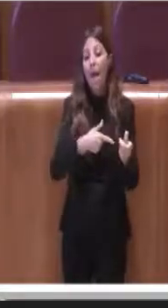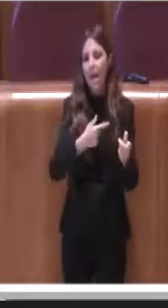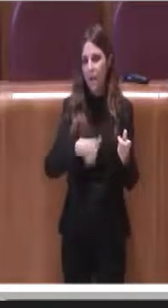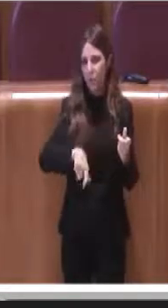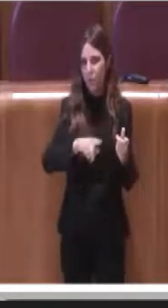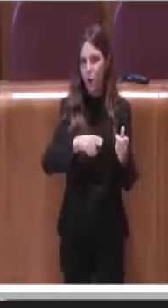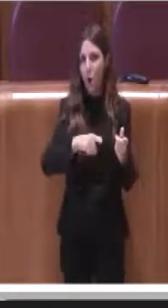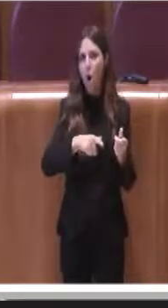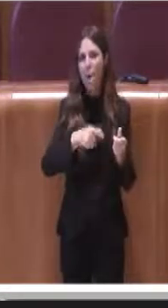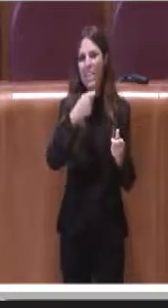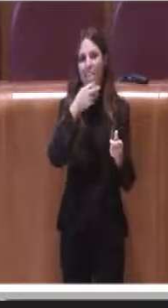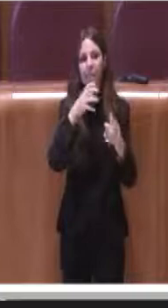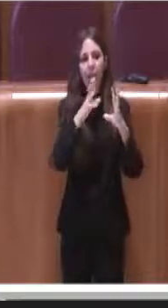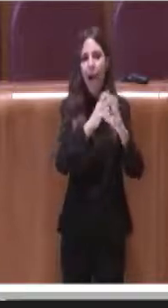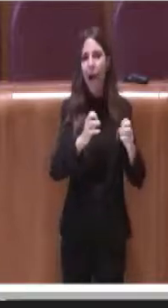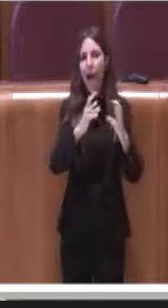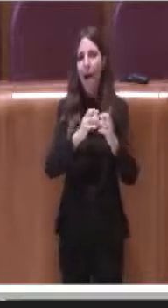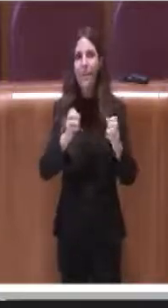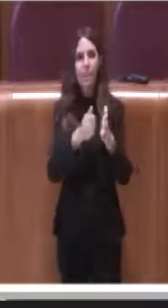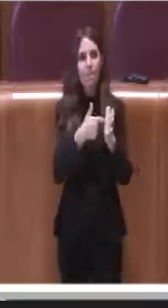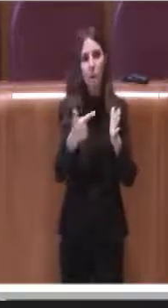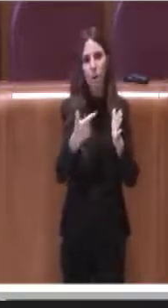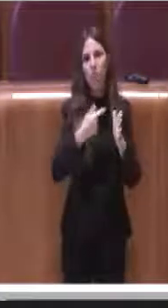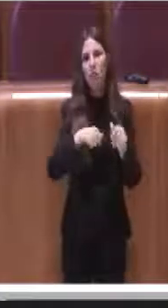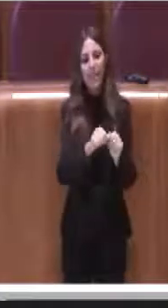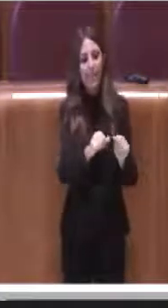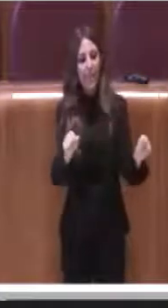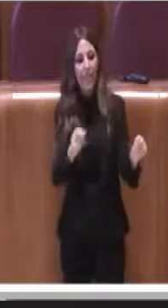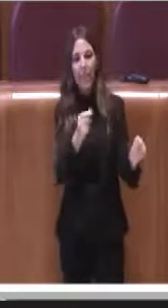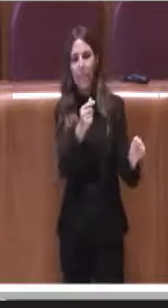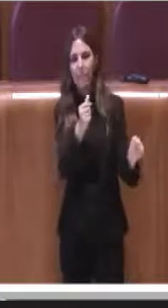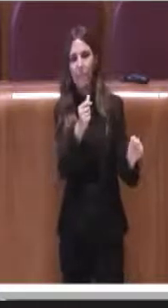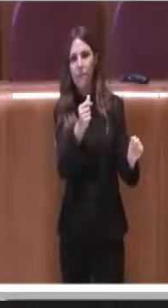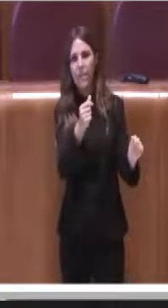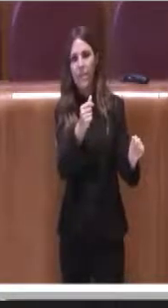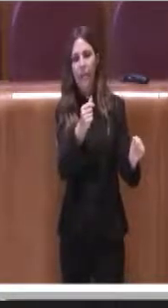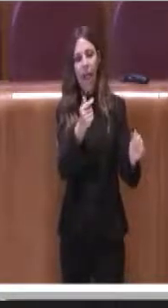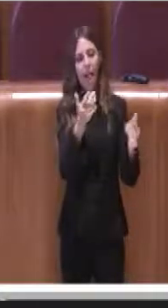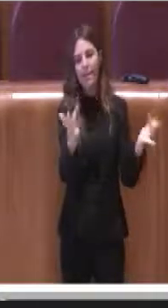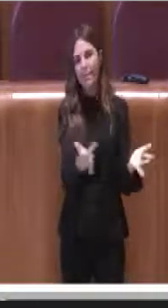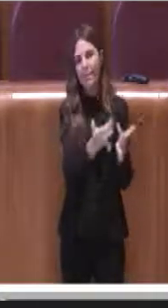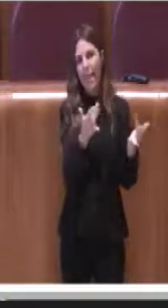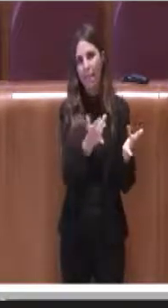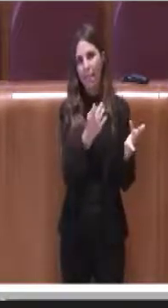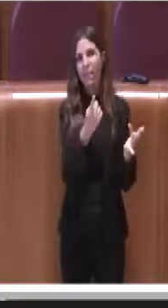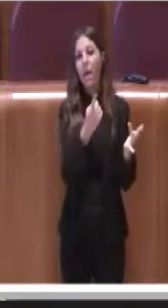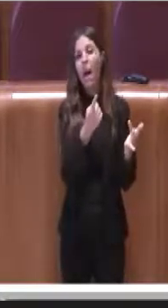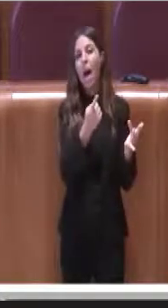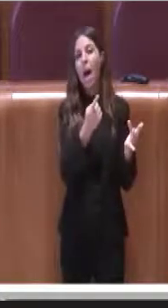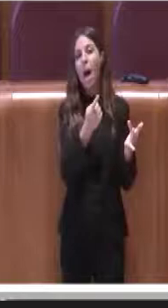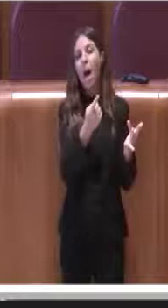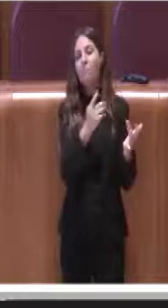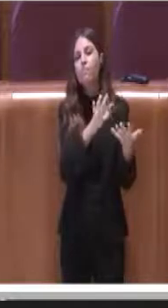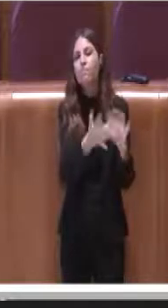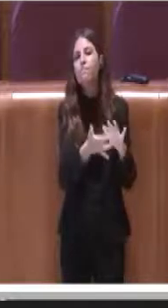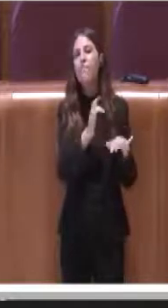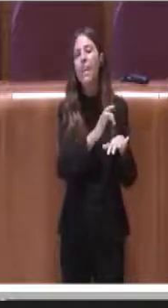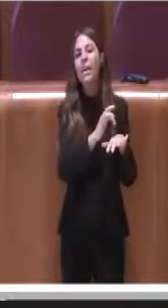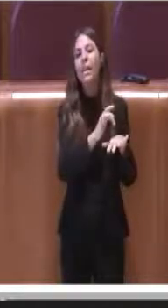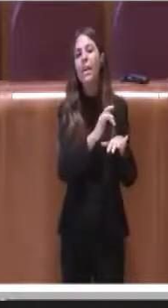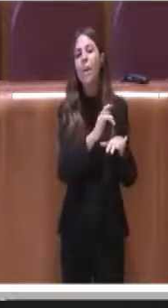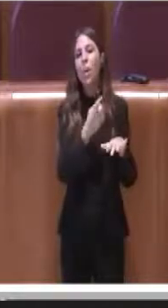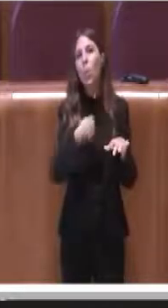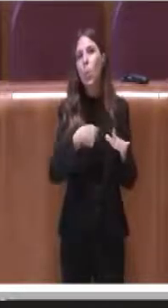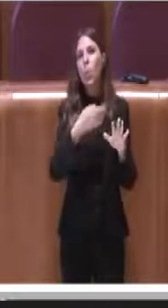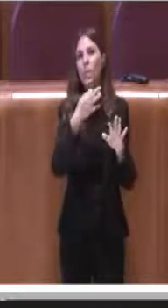sappiamo che hanno sedi fiscali un po' più agevolate e quindi si sottraggono paggono, se vogliamo, a una